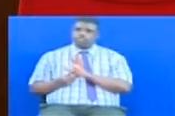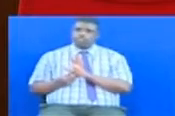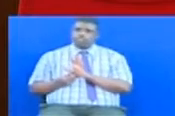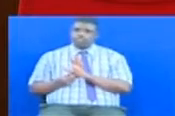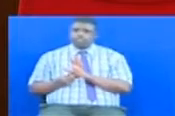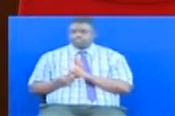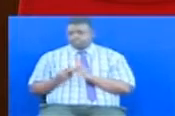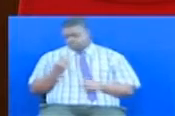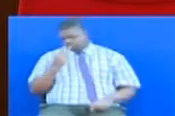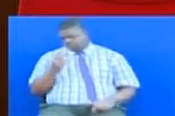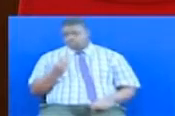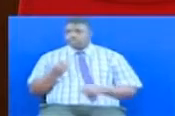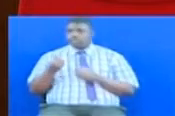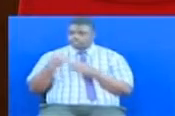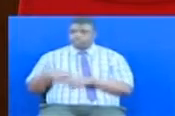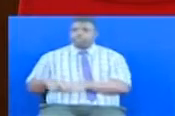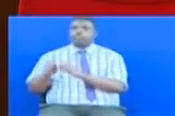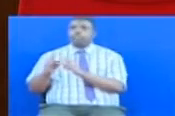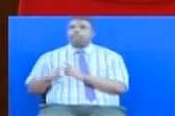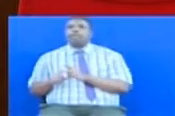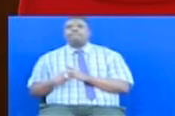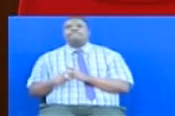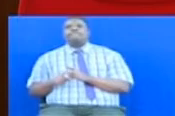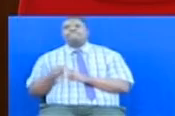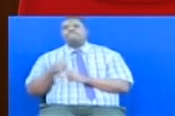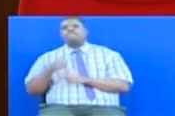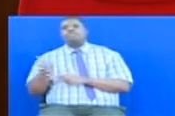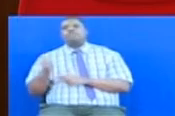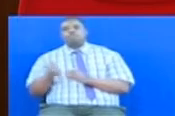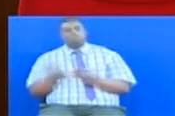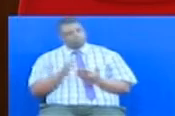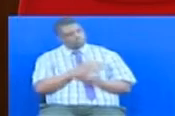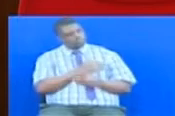pia yanatekelezeka, lakini wao wenyewe kwenye ukurasa wa